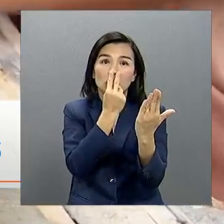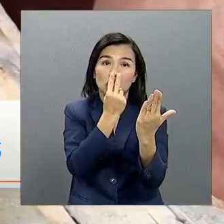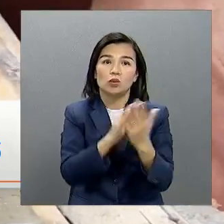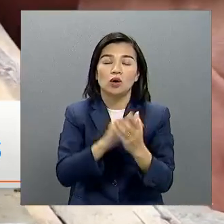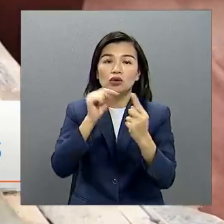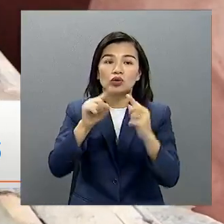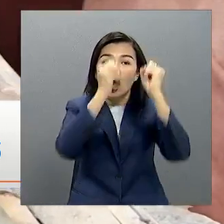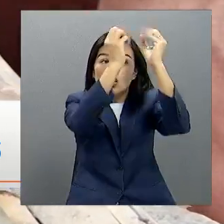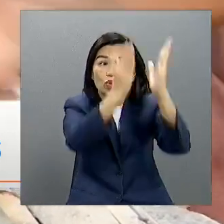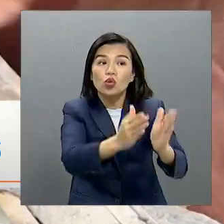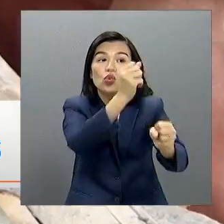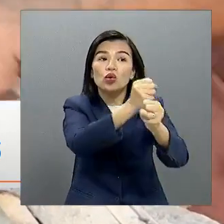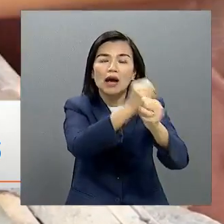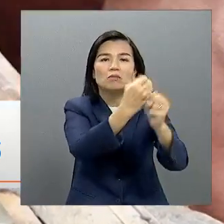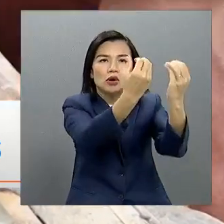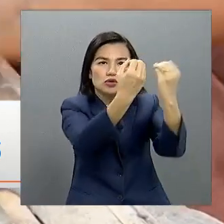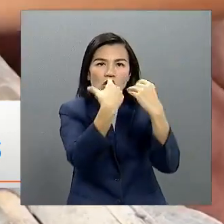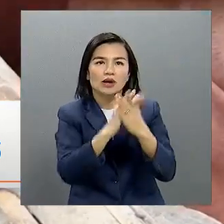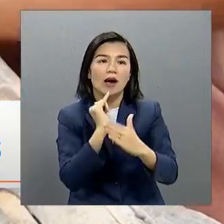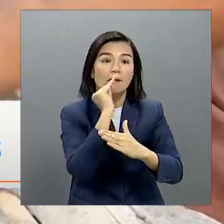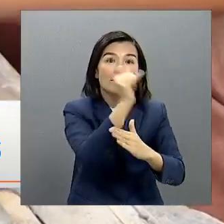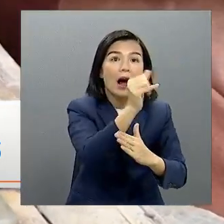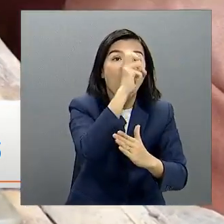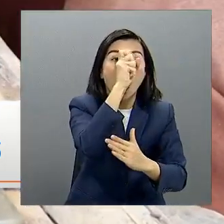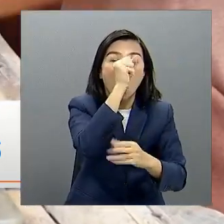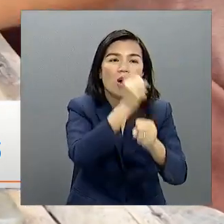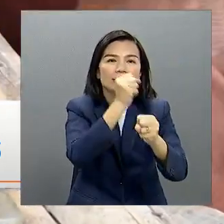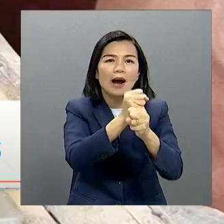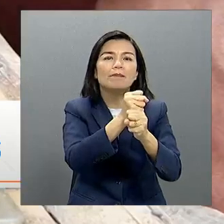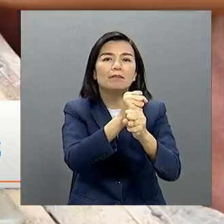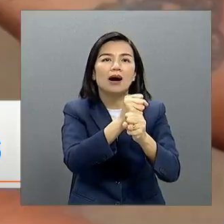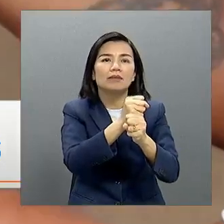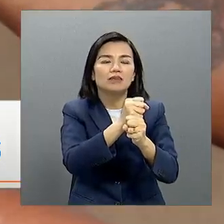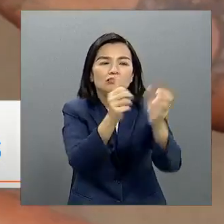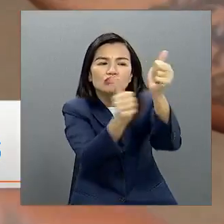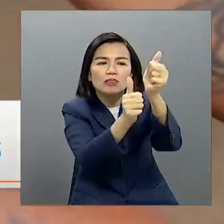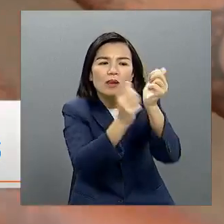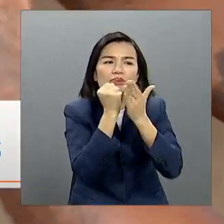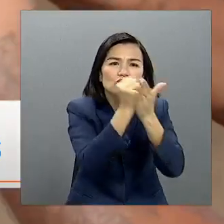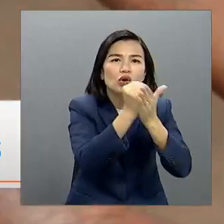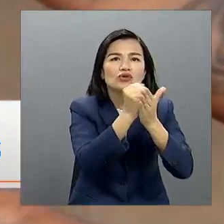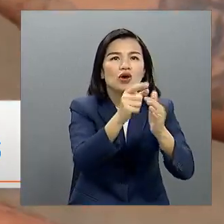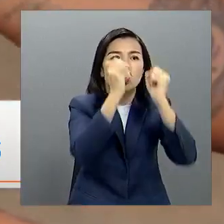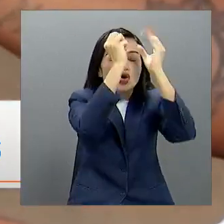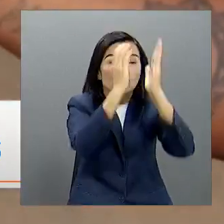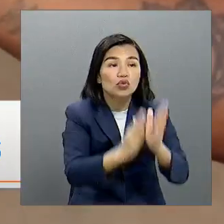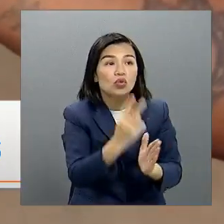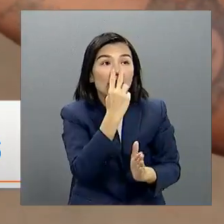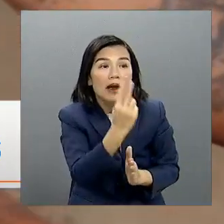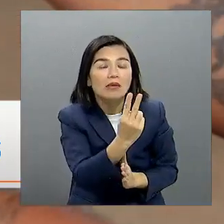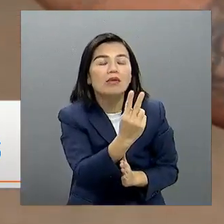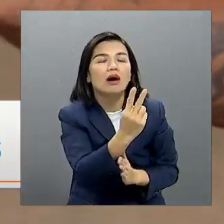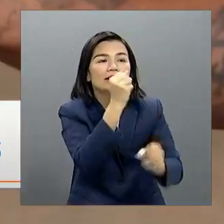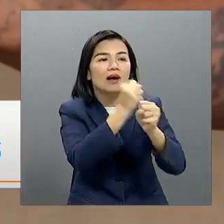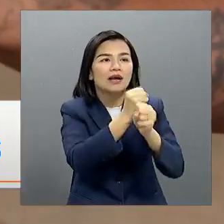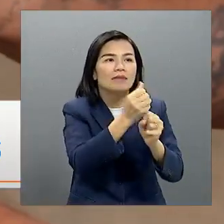ครับโดยเริ่มจากการไปรับจ้างติดหุ่นแล้วก็ได้อาศัยเทคนิคครูรักพักจำมาทดลองทำหัวโขนเองที่